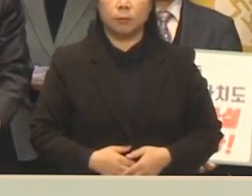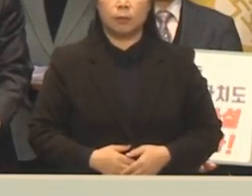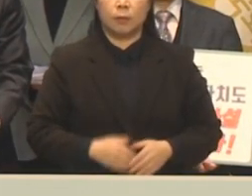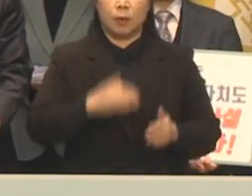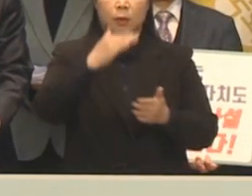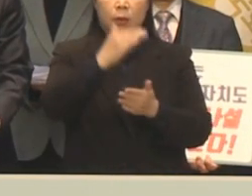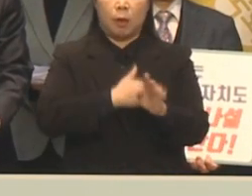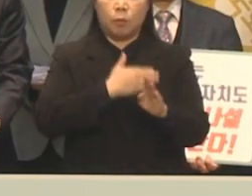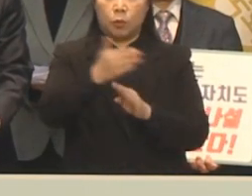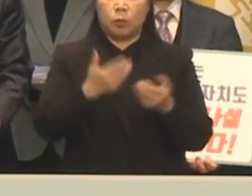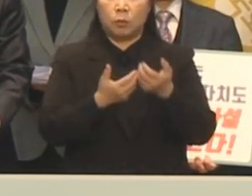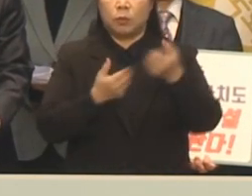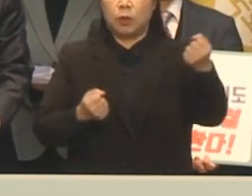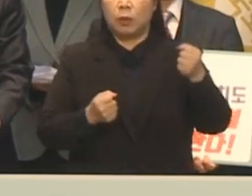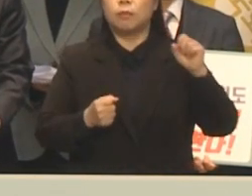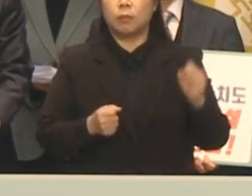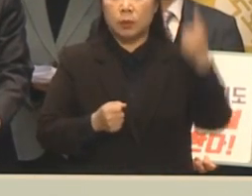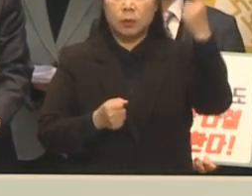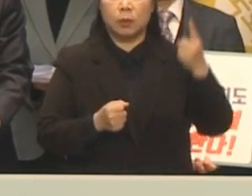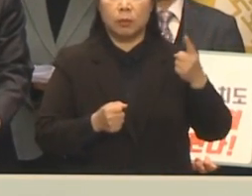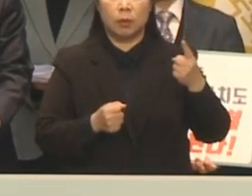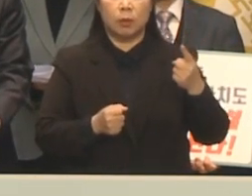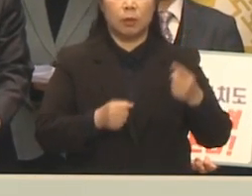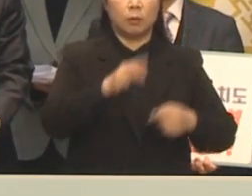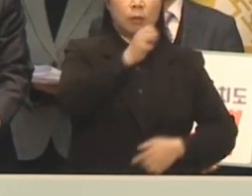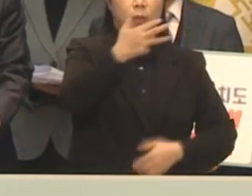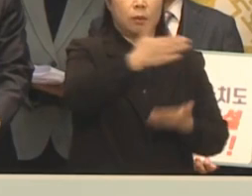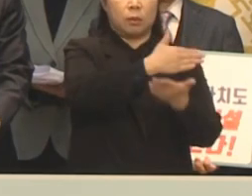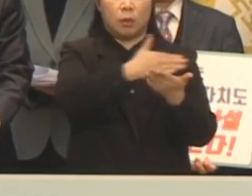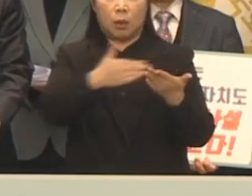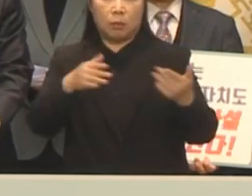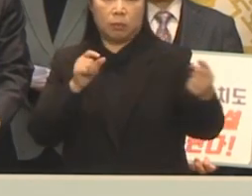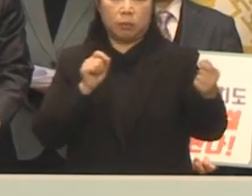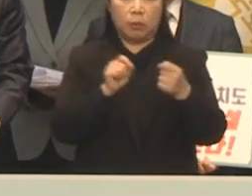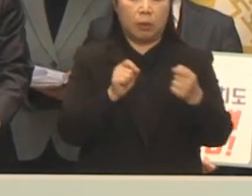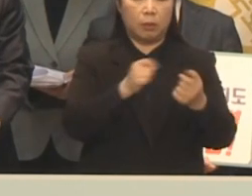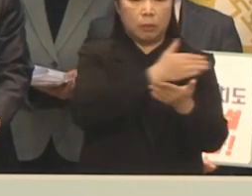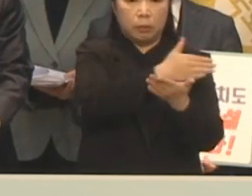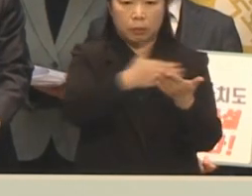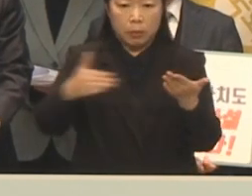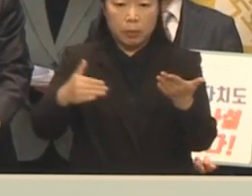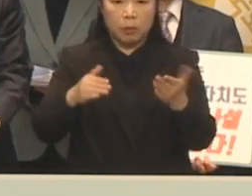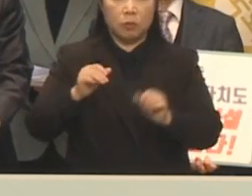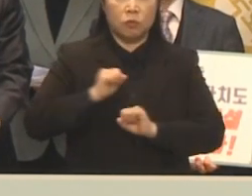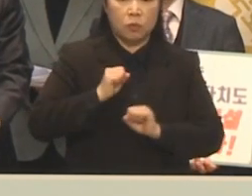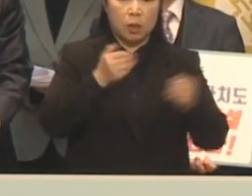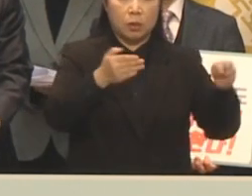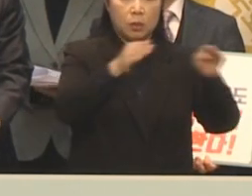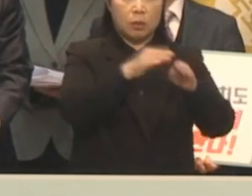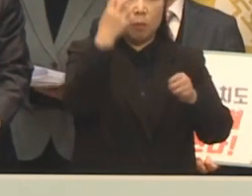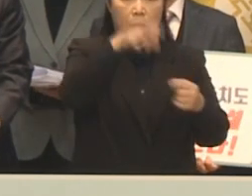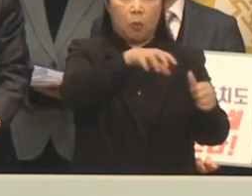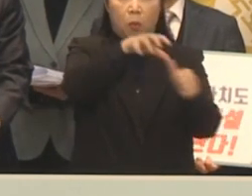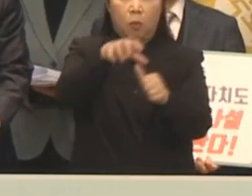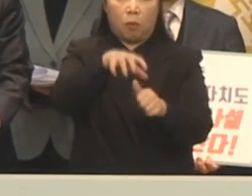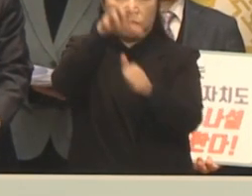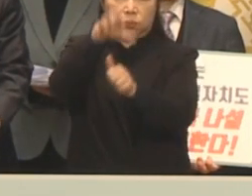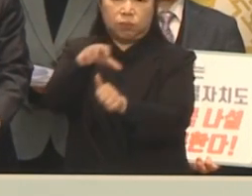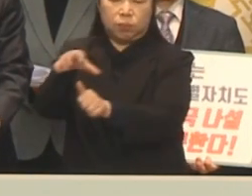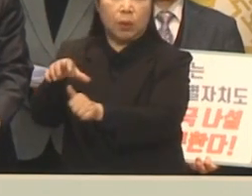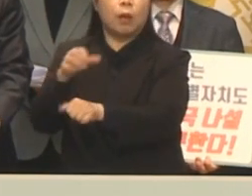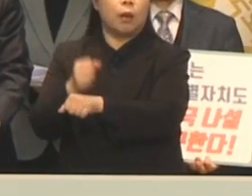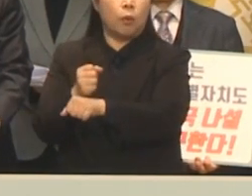남북 분단으로 시작된 접경지역 경기 북부에 대한 군사시설 보호 규제를